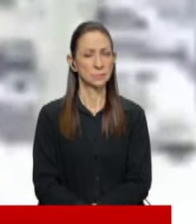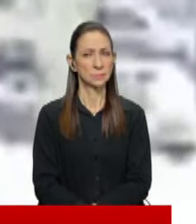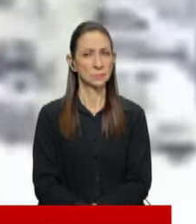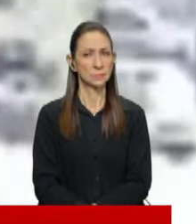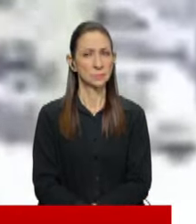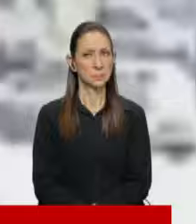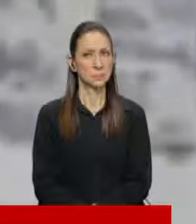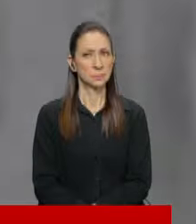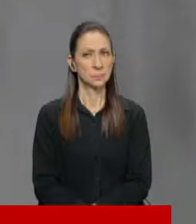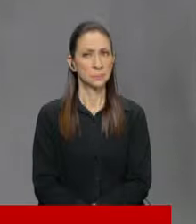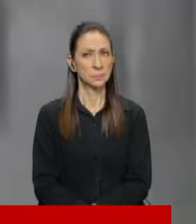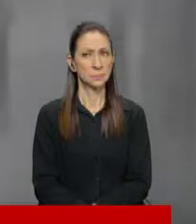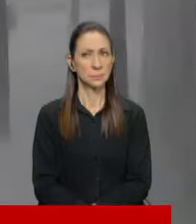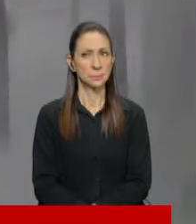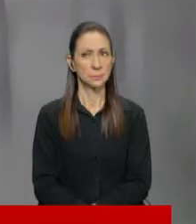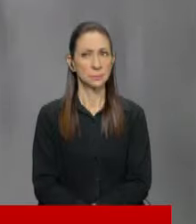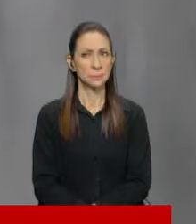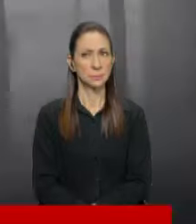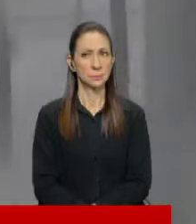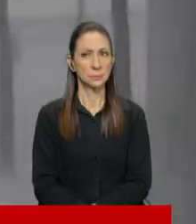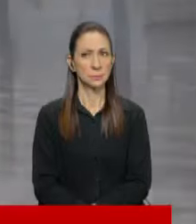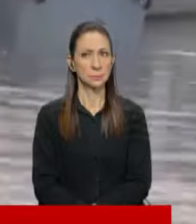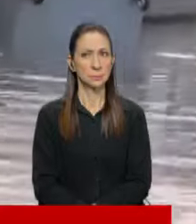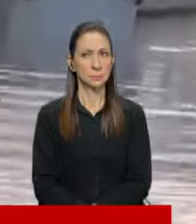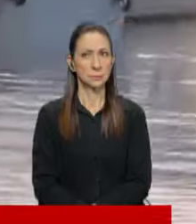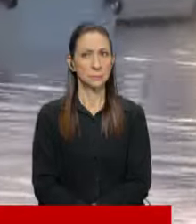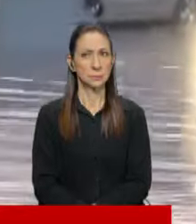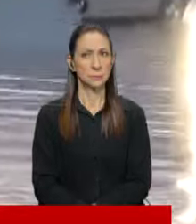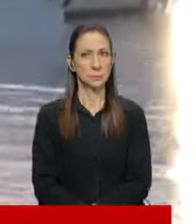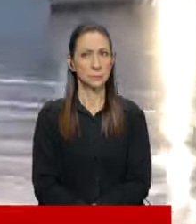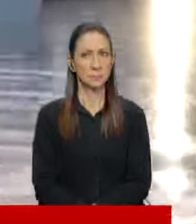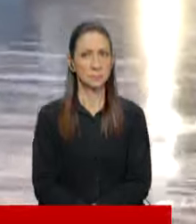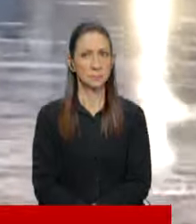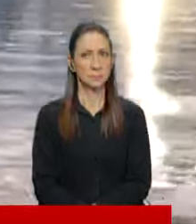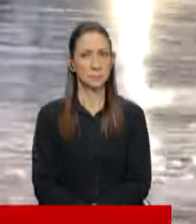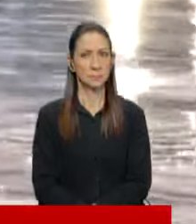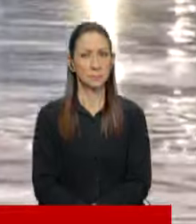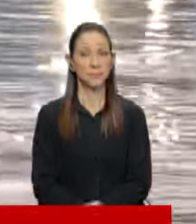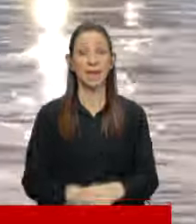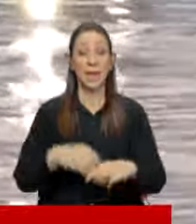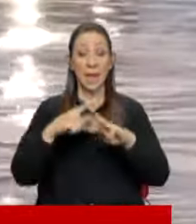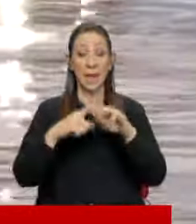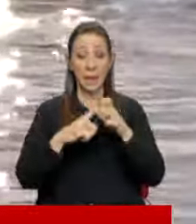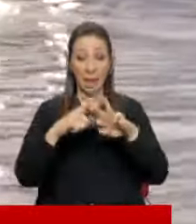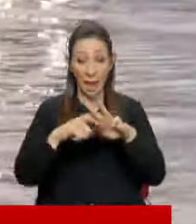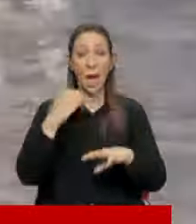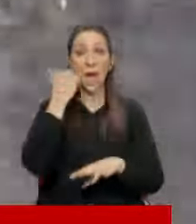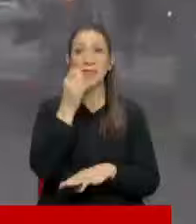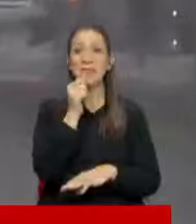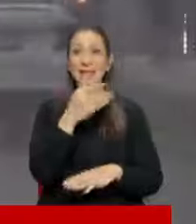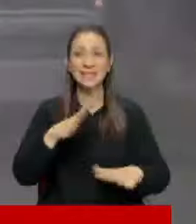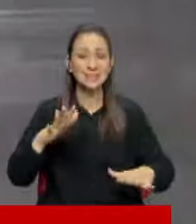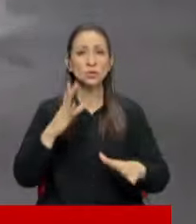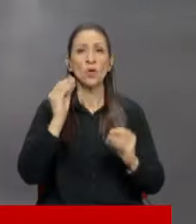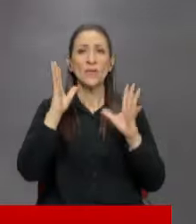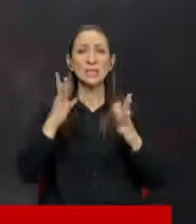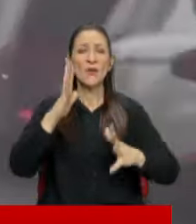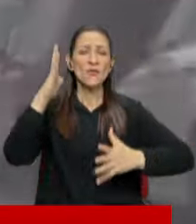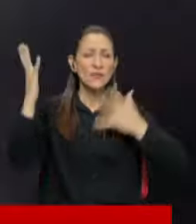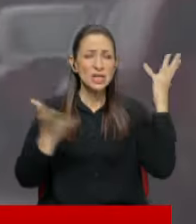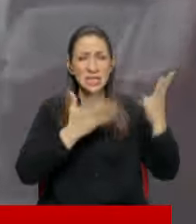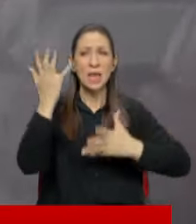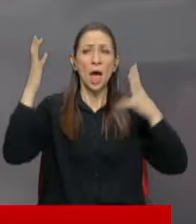E Ege ve Akdeniz'in birçok kesimi fırtınalı